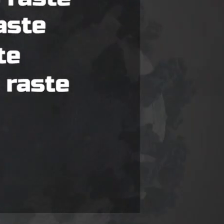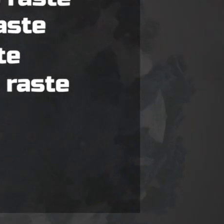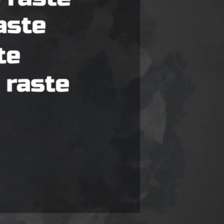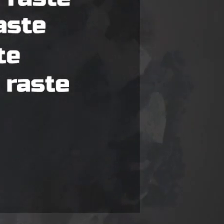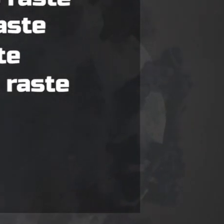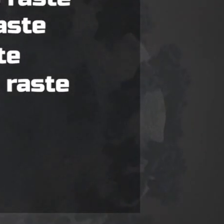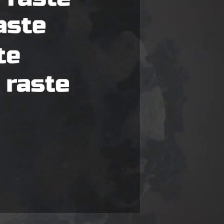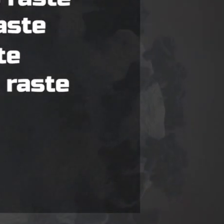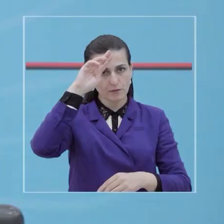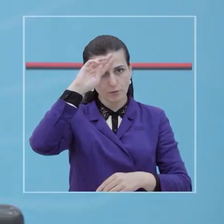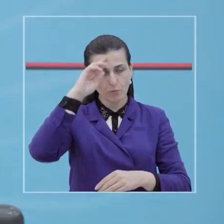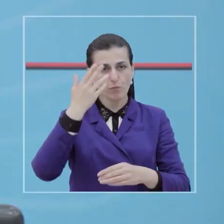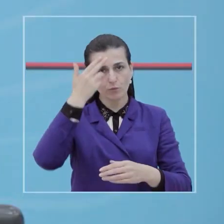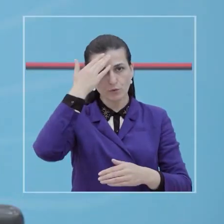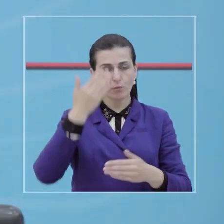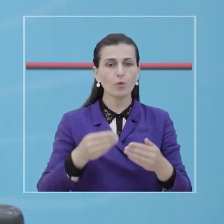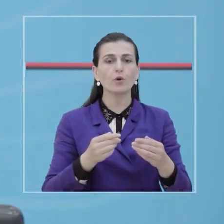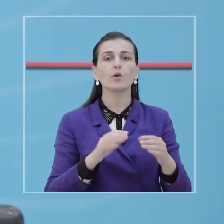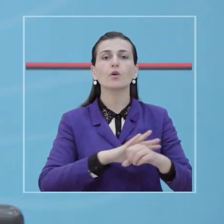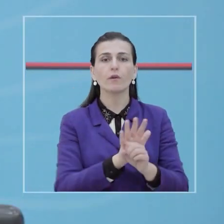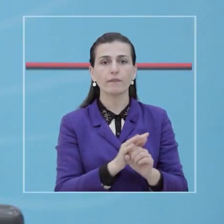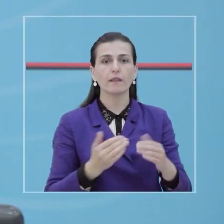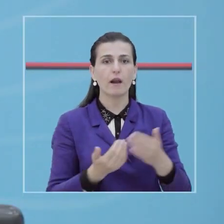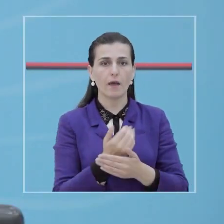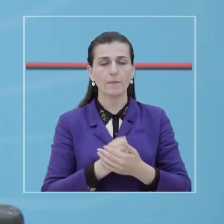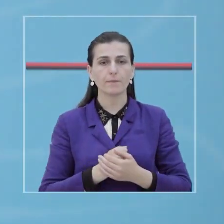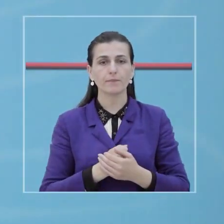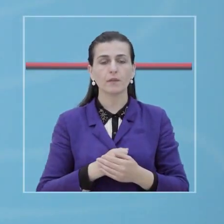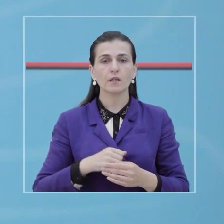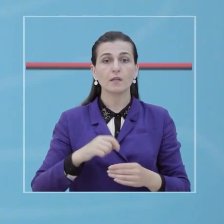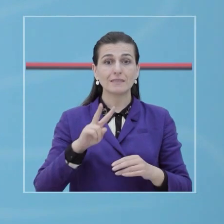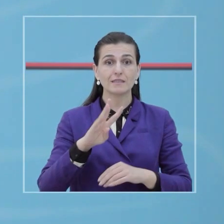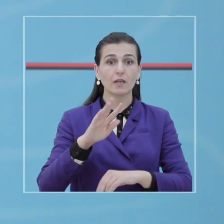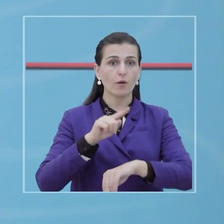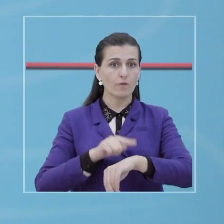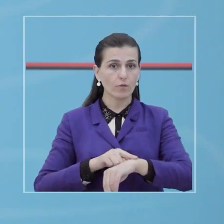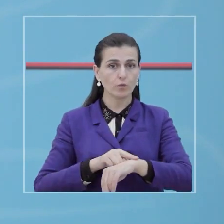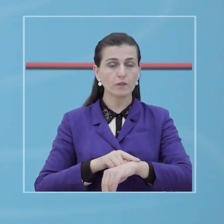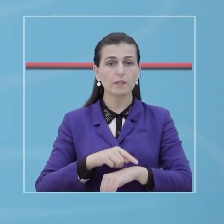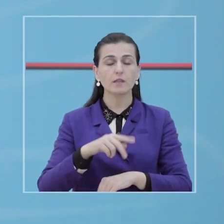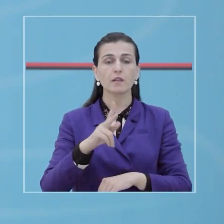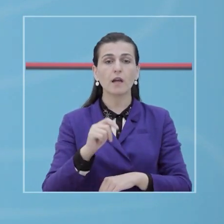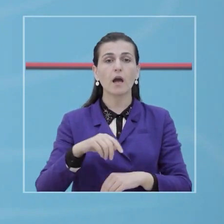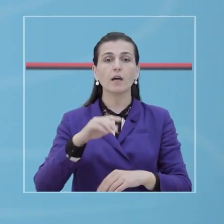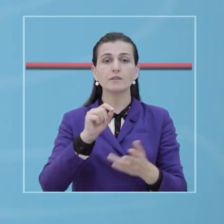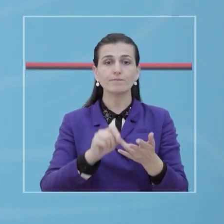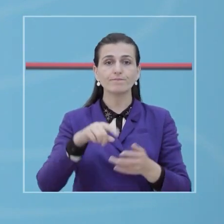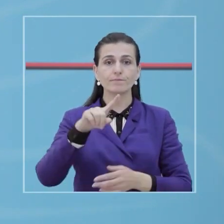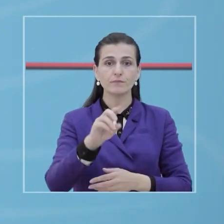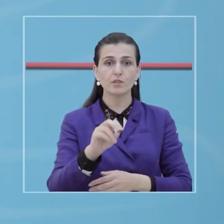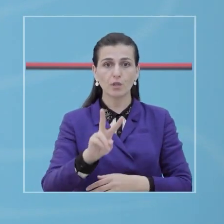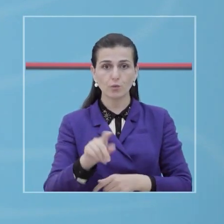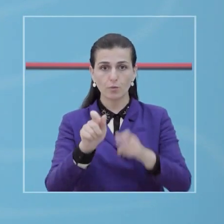të evidentimit, detektimit dhe gjumimit të theluar epidemiologik. Në 24 horte fundit, janë kryur një 102 testime